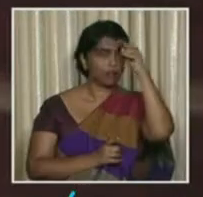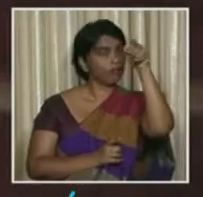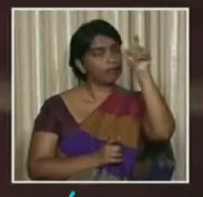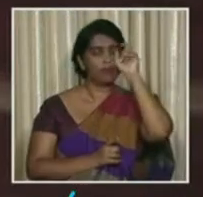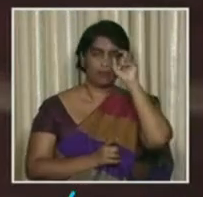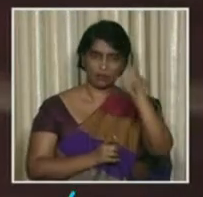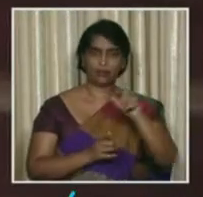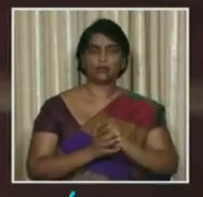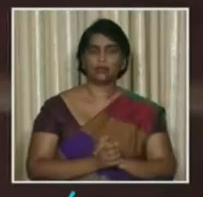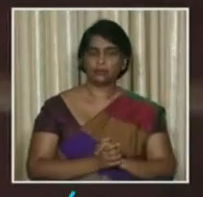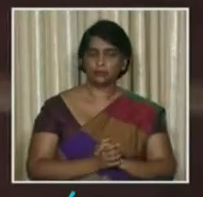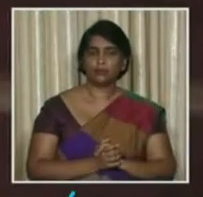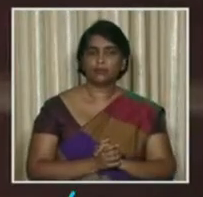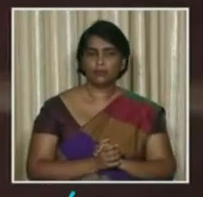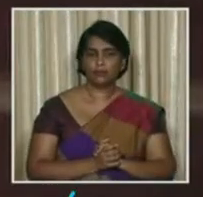පුළුවන්.